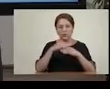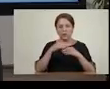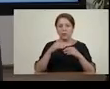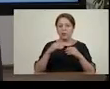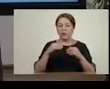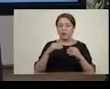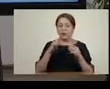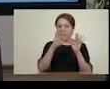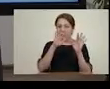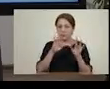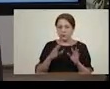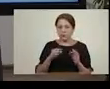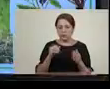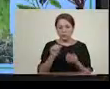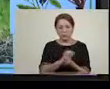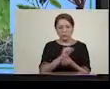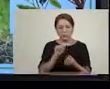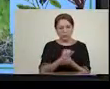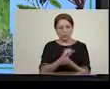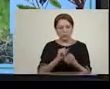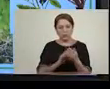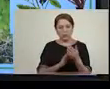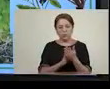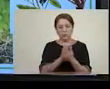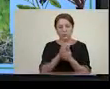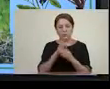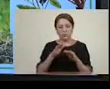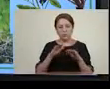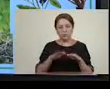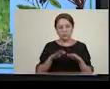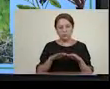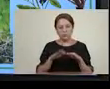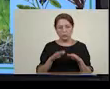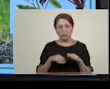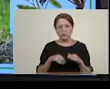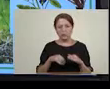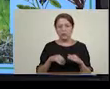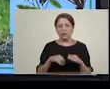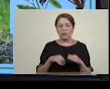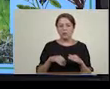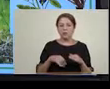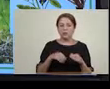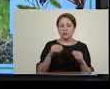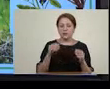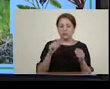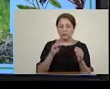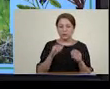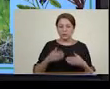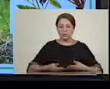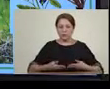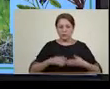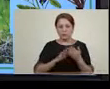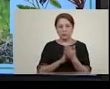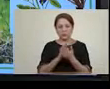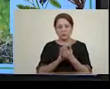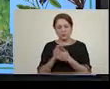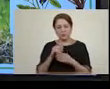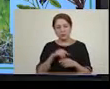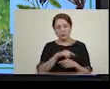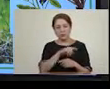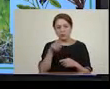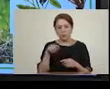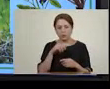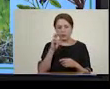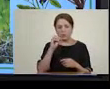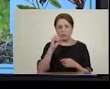qurib qoladigan va o'sish kurtaklari tuproq ostida qishlaydigan o'simliklardir. Bu o'simliklarga biz